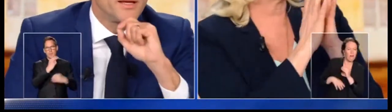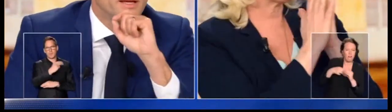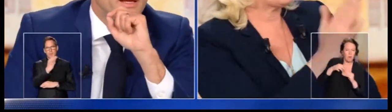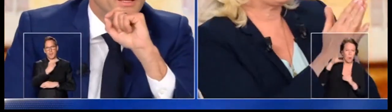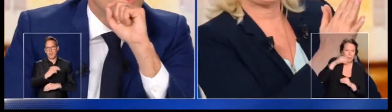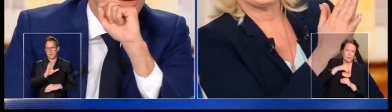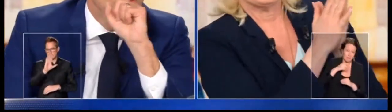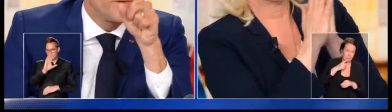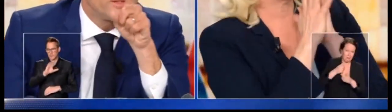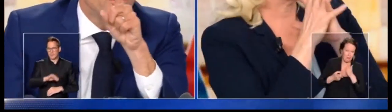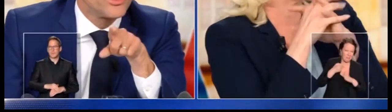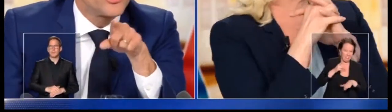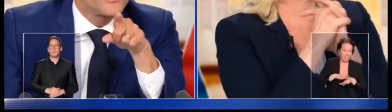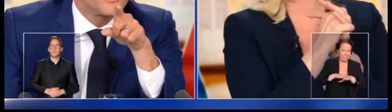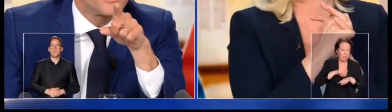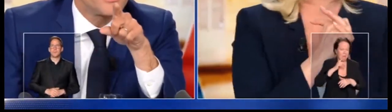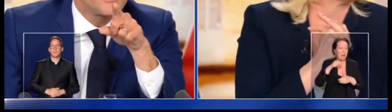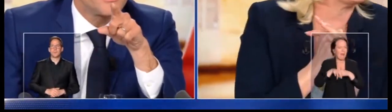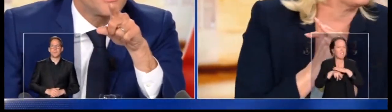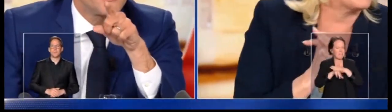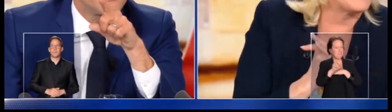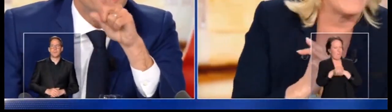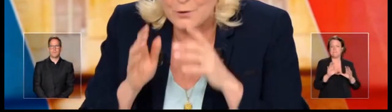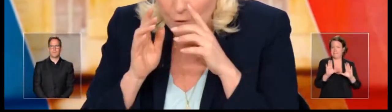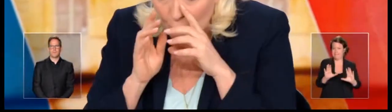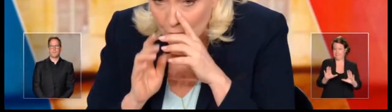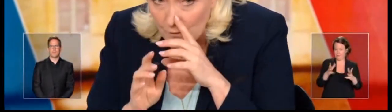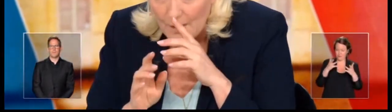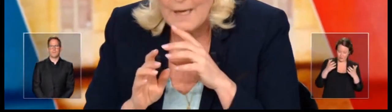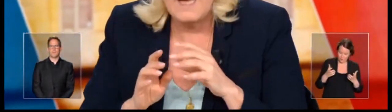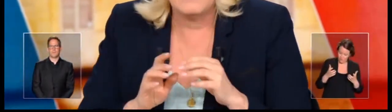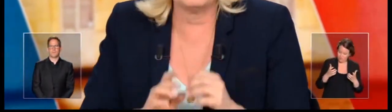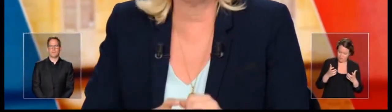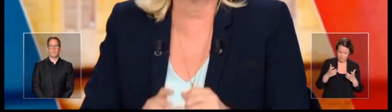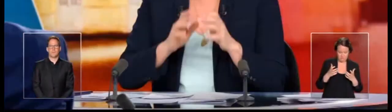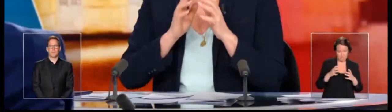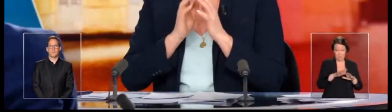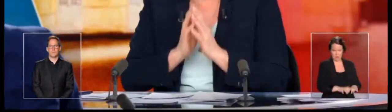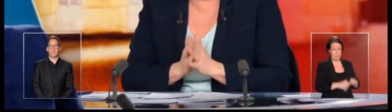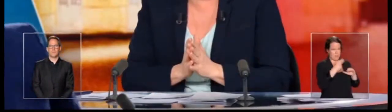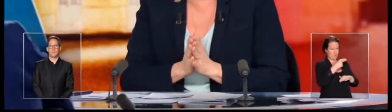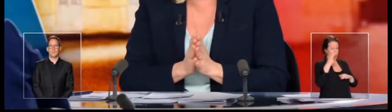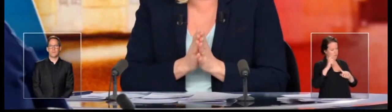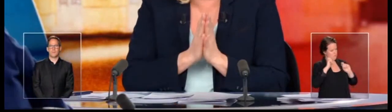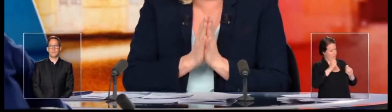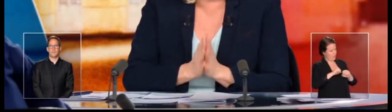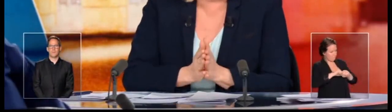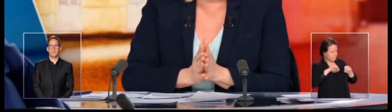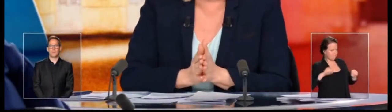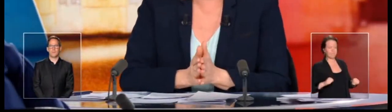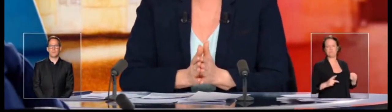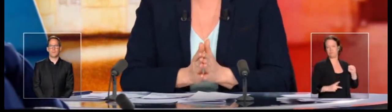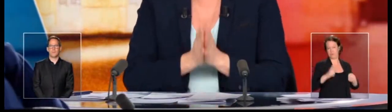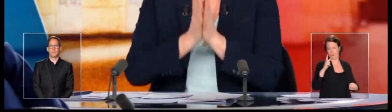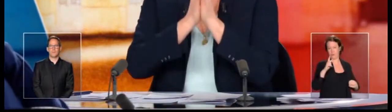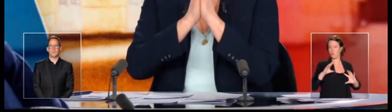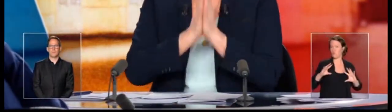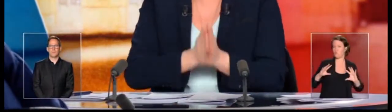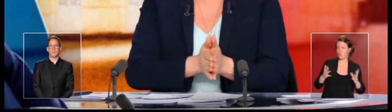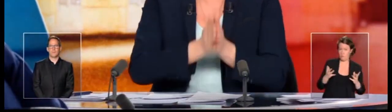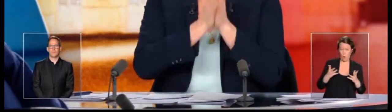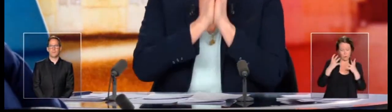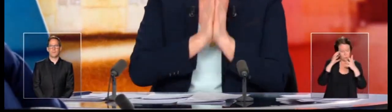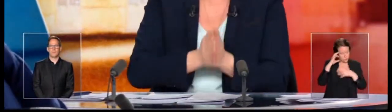moi ce que je souhaite ce que vous faites une renaissance démocratique surtout avec la mise en oeuvre effectivement du